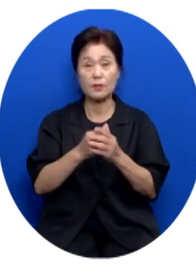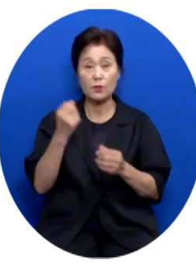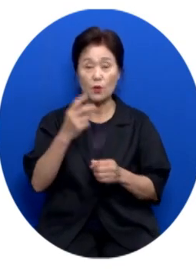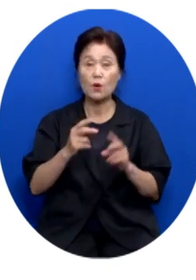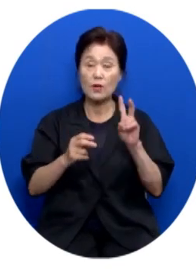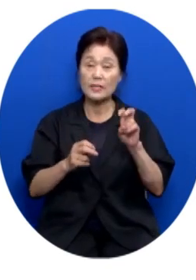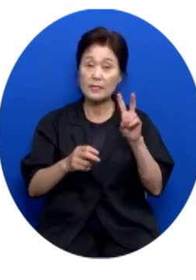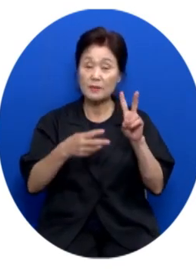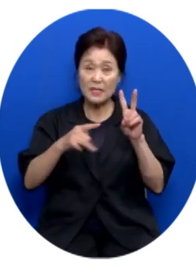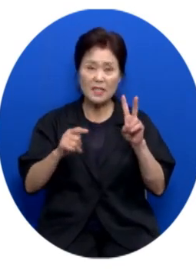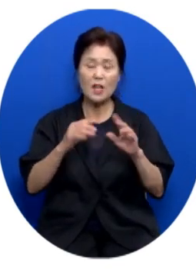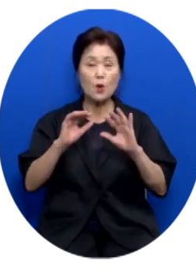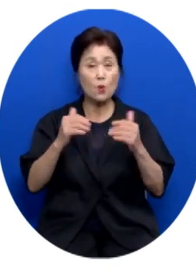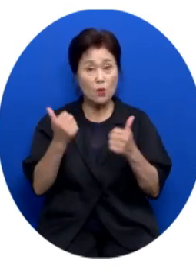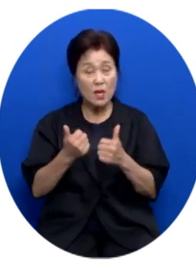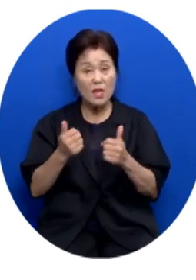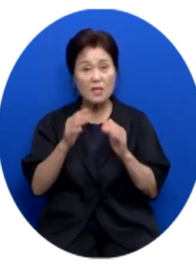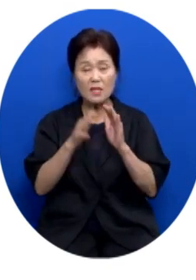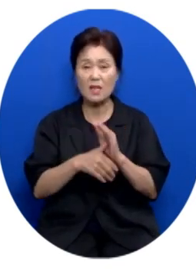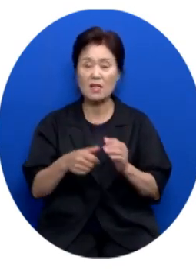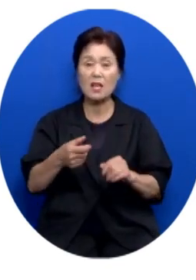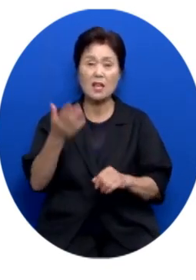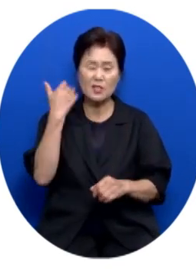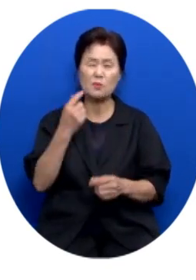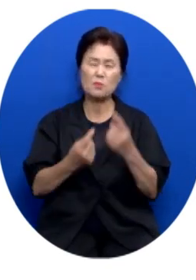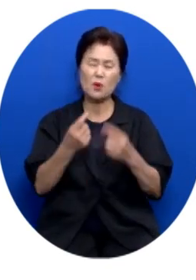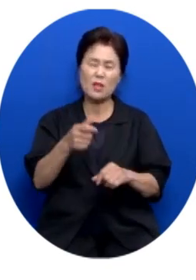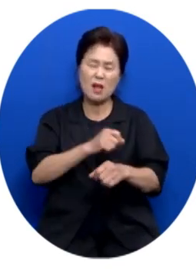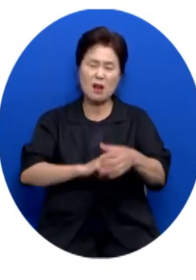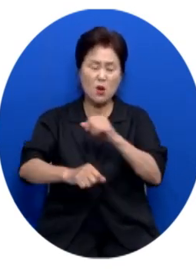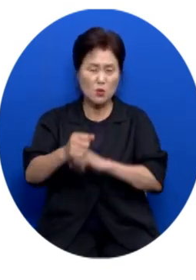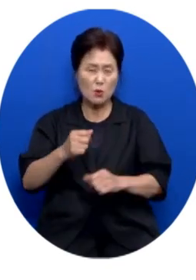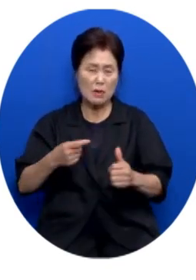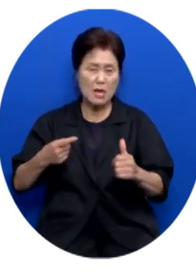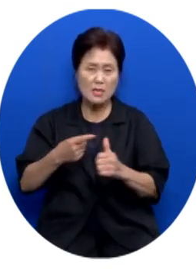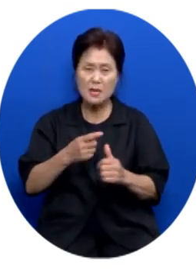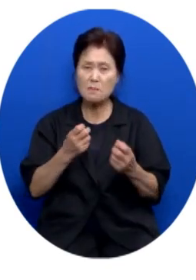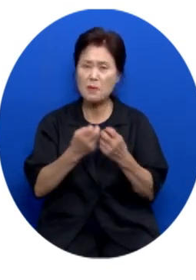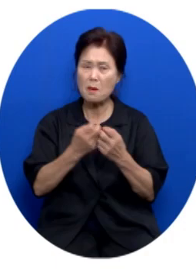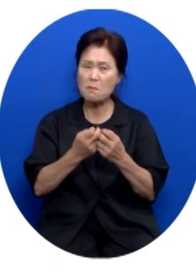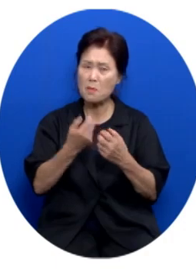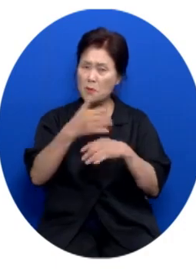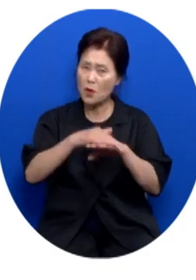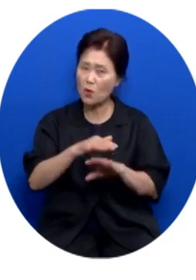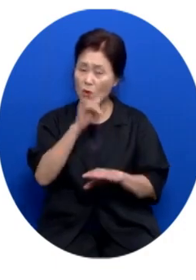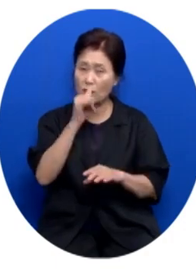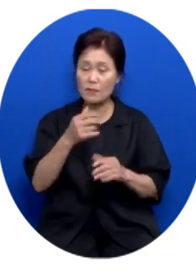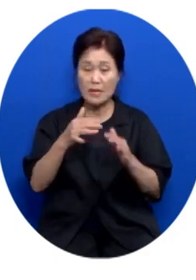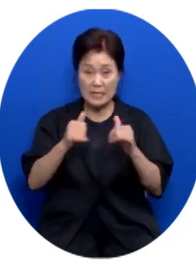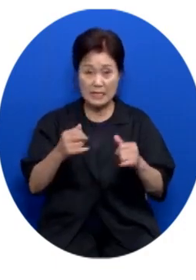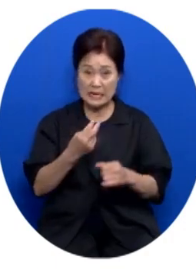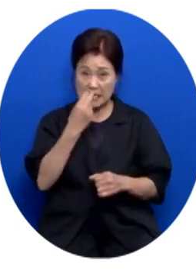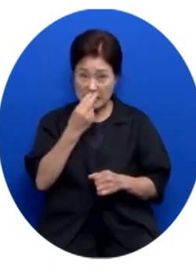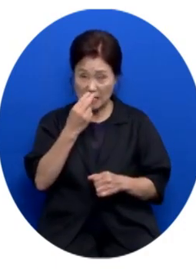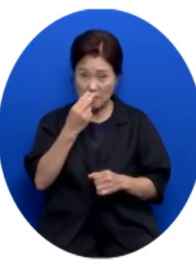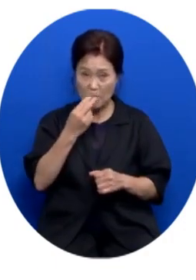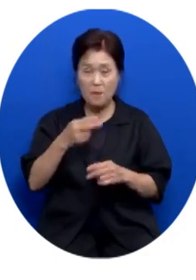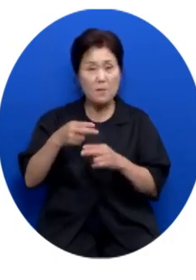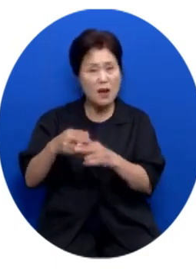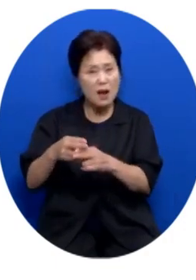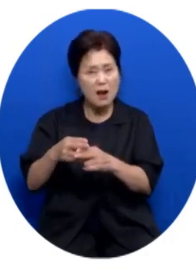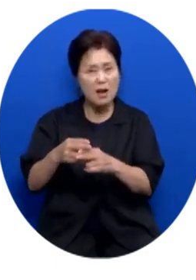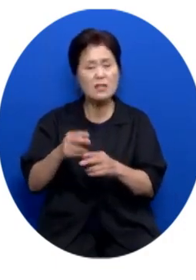제 22대 국회에서는 전부 다 적극적인 살인의 방법을 만들려고 한다면서 간 생명을 다루는 것은 신중해야